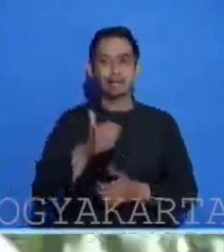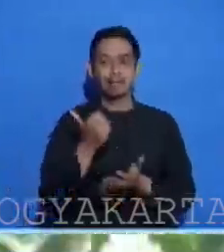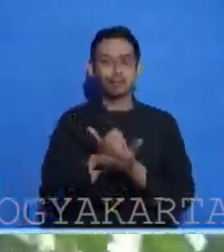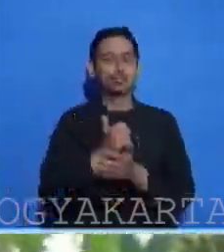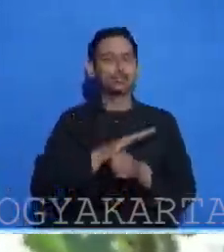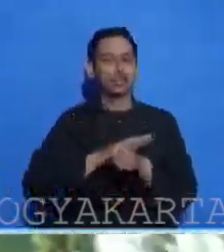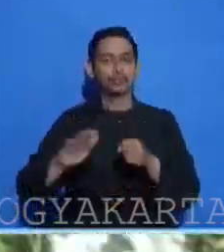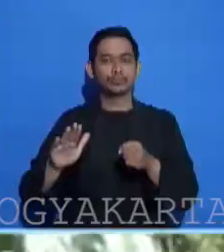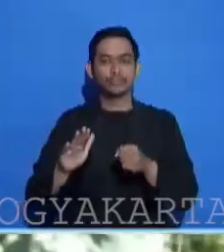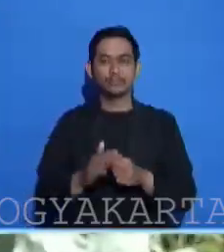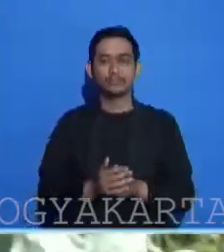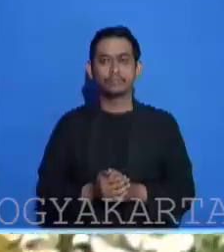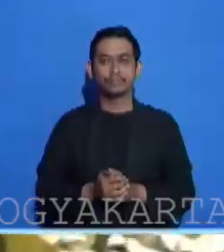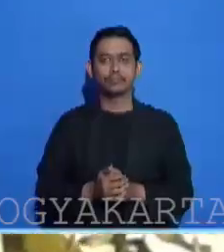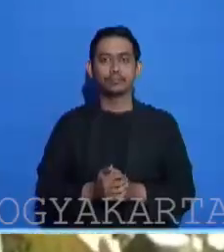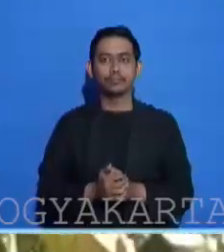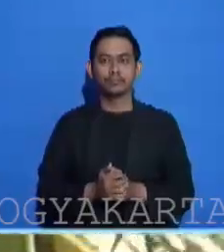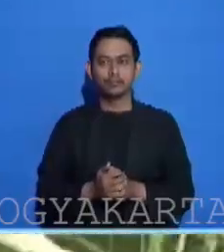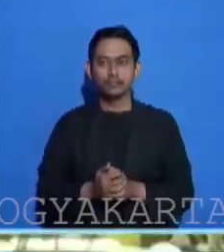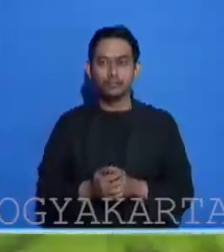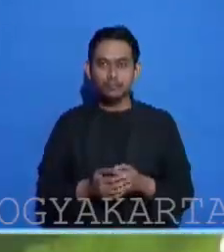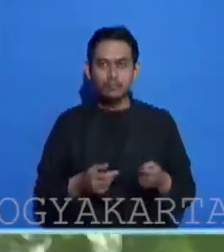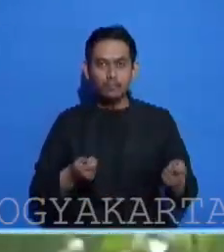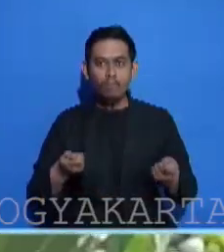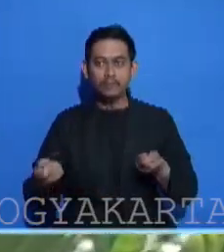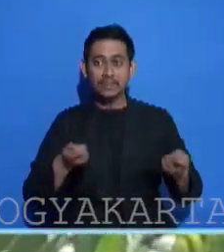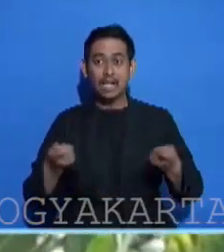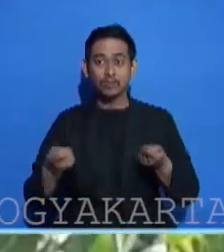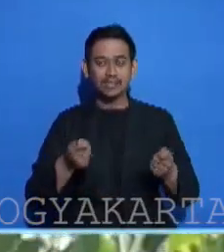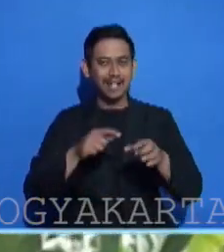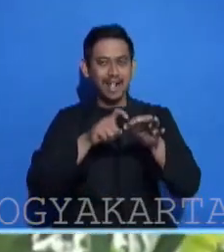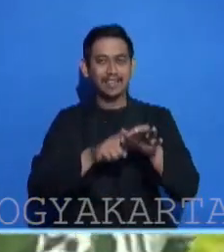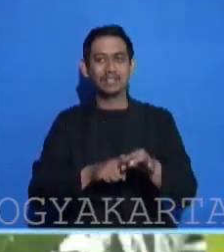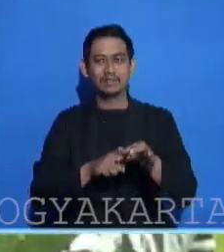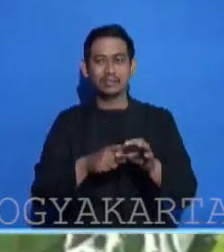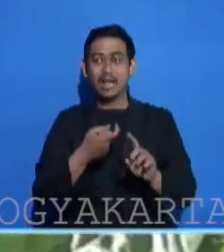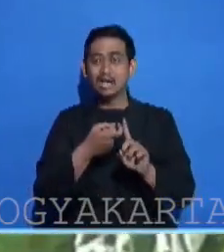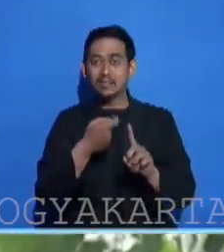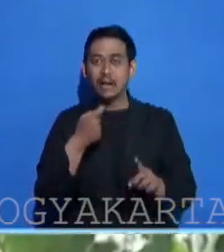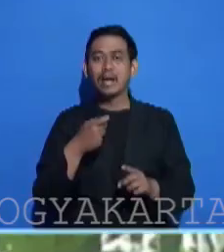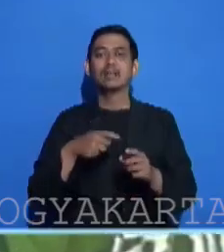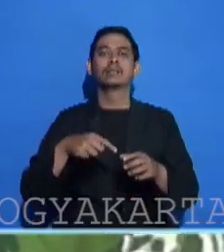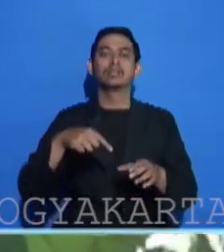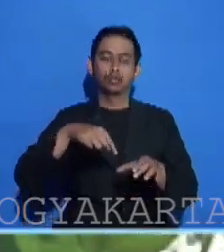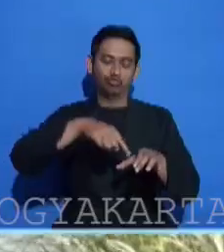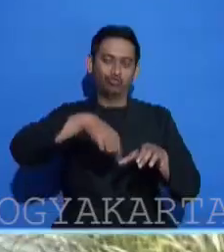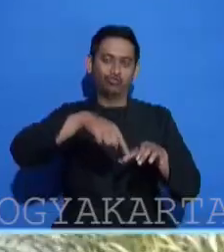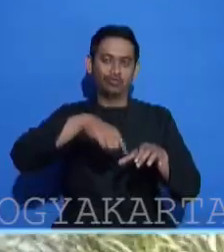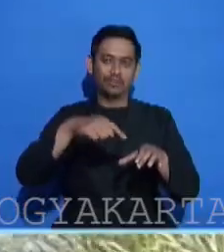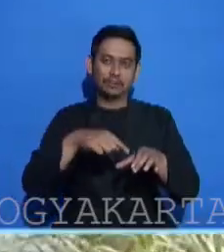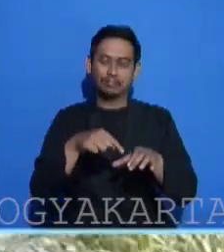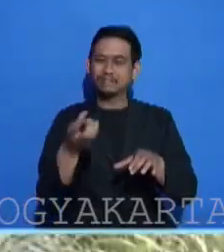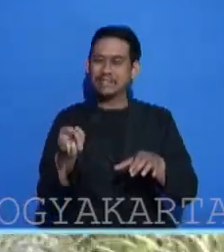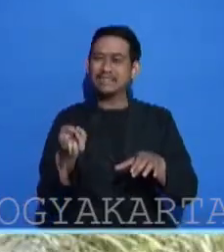Kadang tani ing papan menika ngendelaken toya saking lepen minangka alit ingkang dados sumbering irigasi kadang tani.